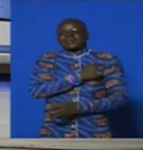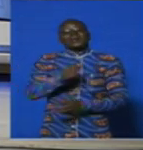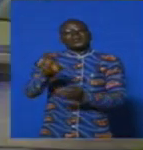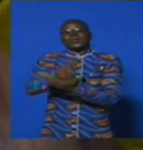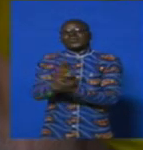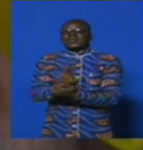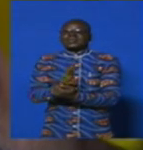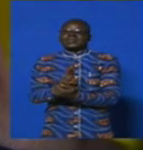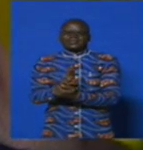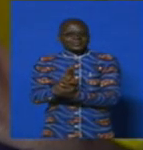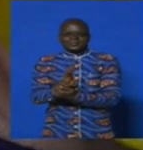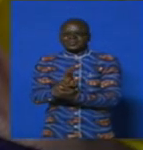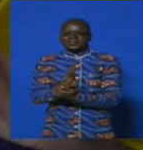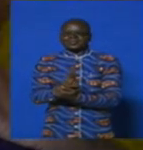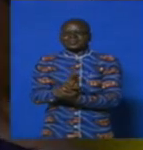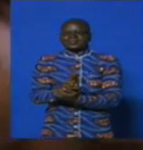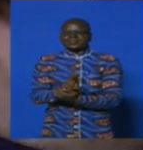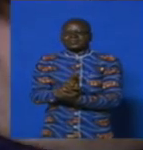Paris.